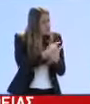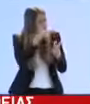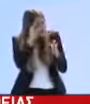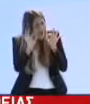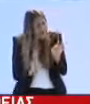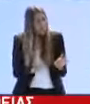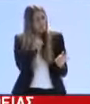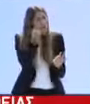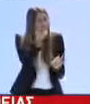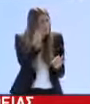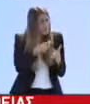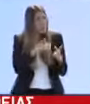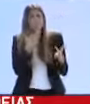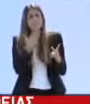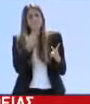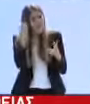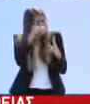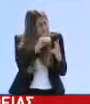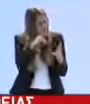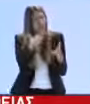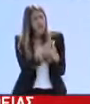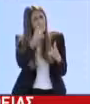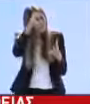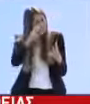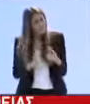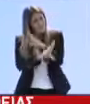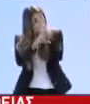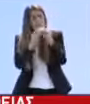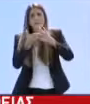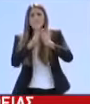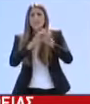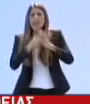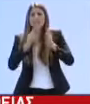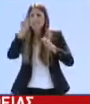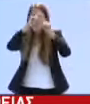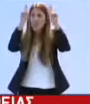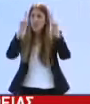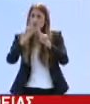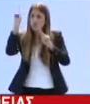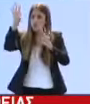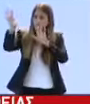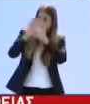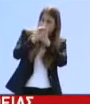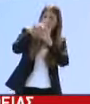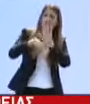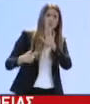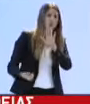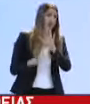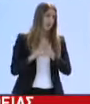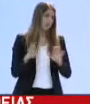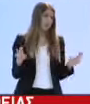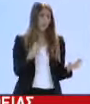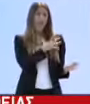σε αξιόπιστες μελέτες, σε διεθνείς βέλτιστες πρακτικές και είναι αξιόπιστη γιατί δεν